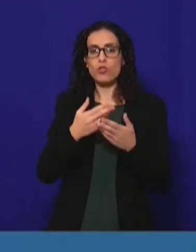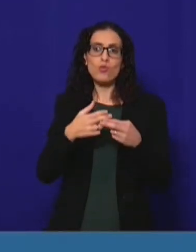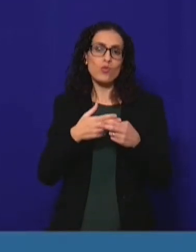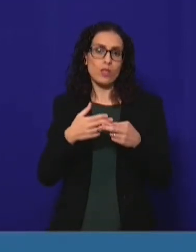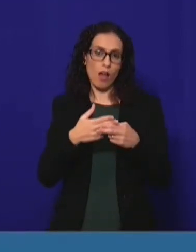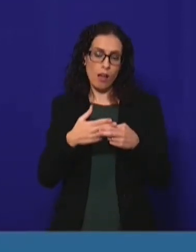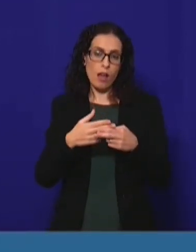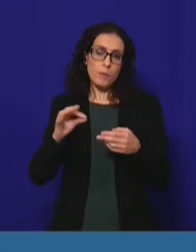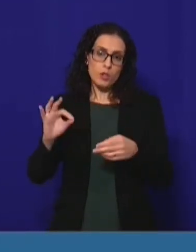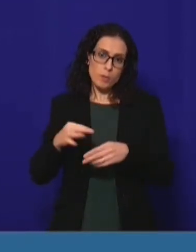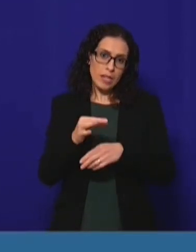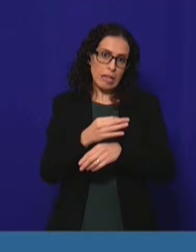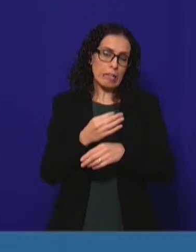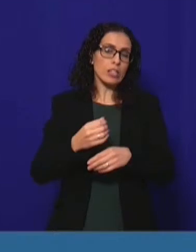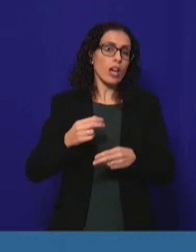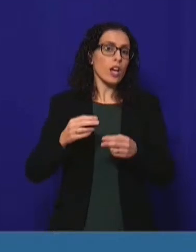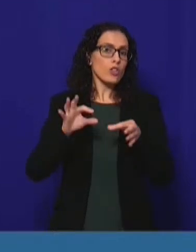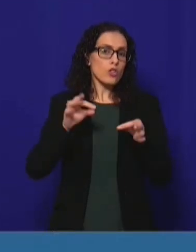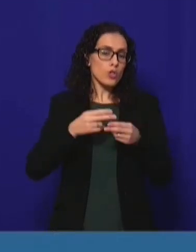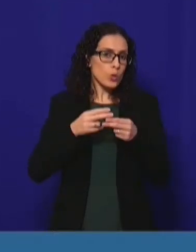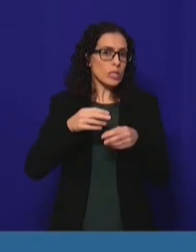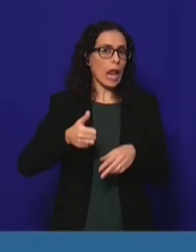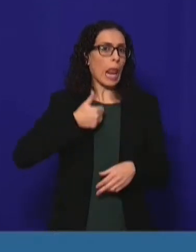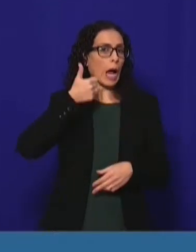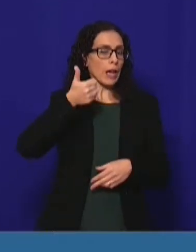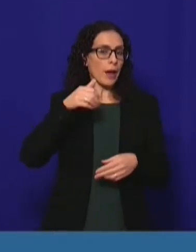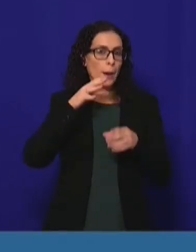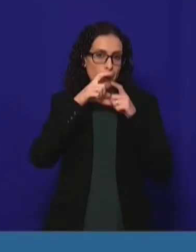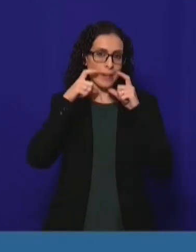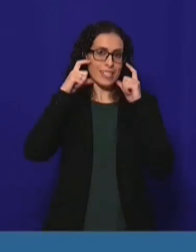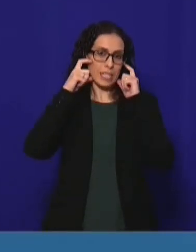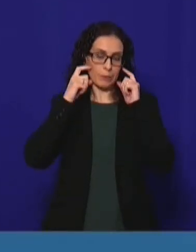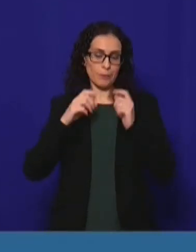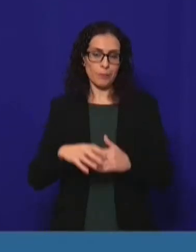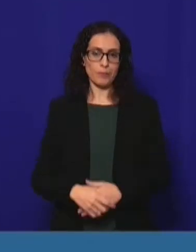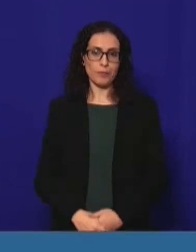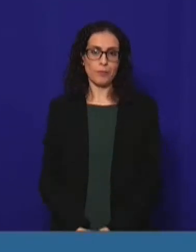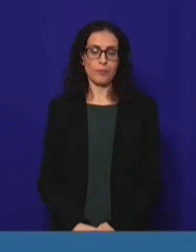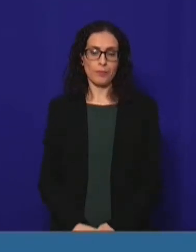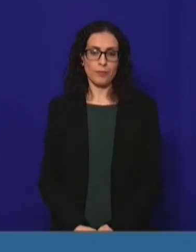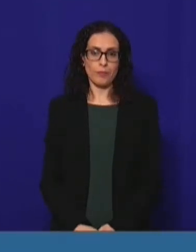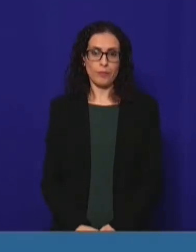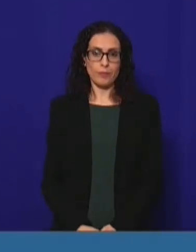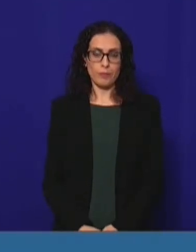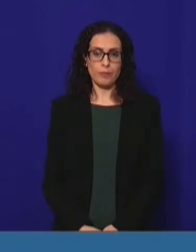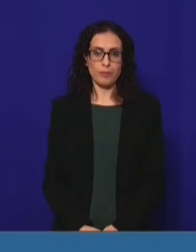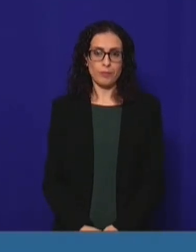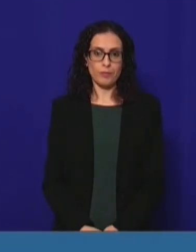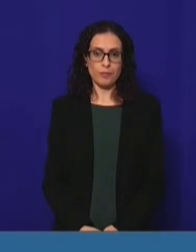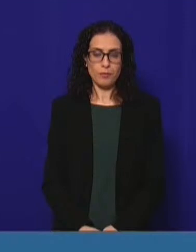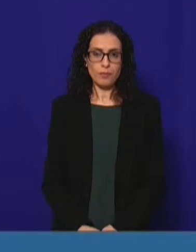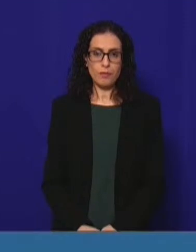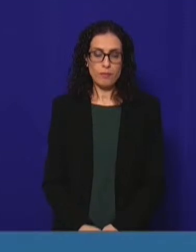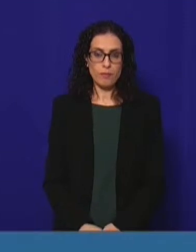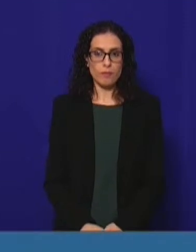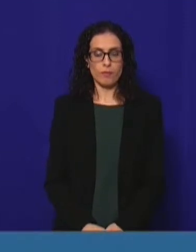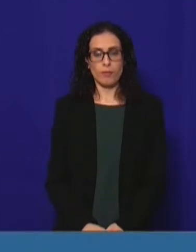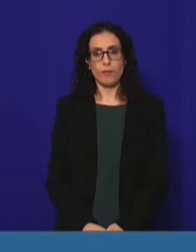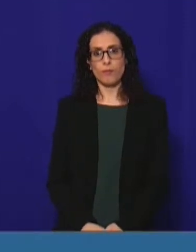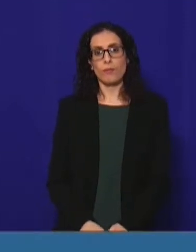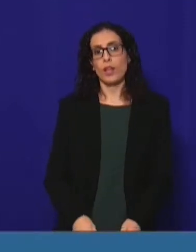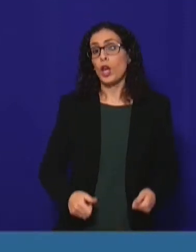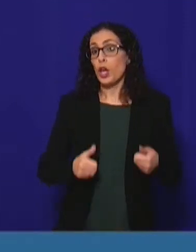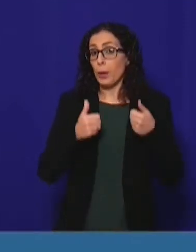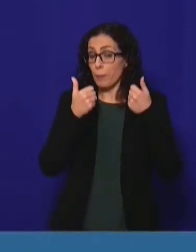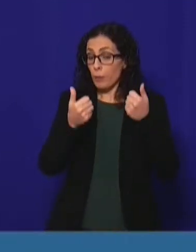nkunu żgur li dak il-maskri li qegħdin nużaw ikunu tajbin. Ma nieqfux ngħidu qatt fuq l-importanza